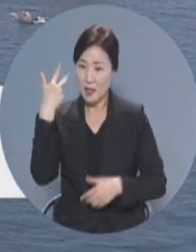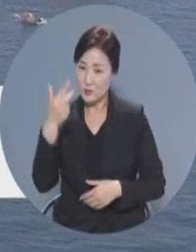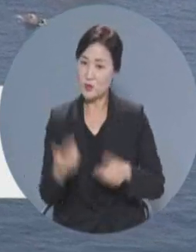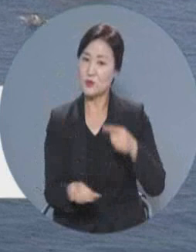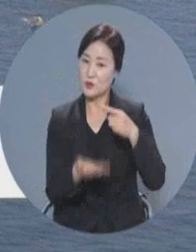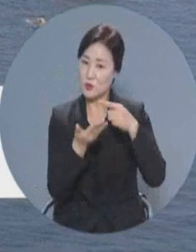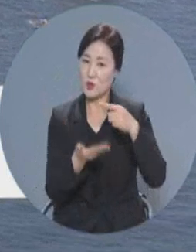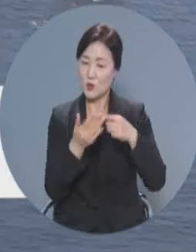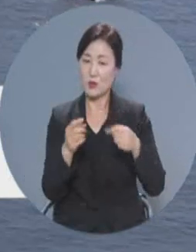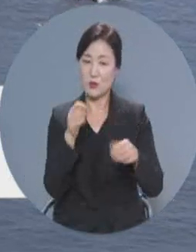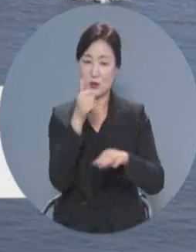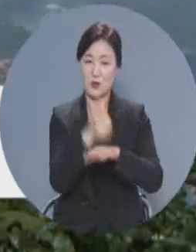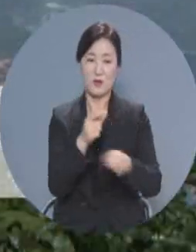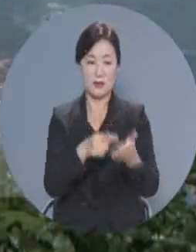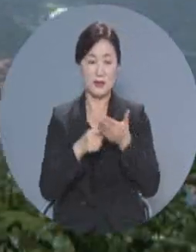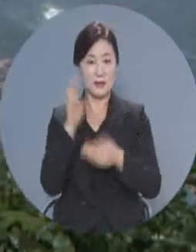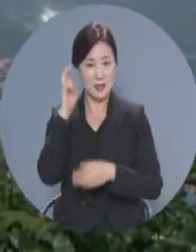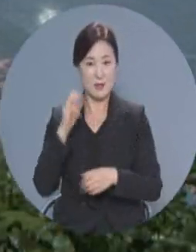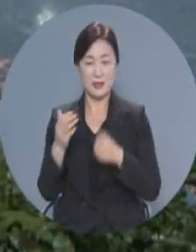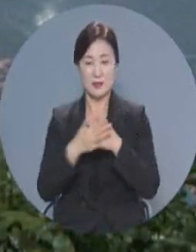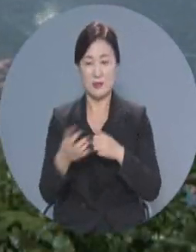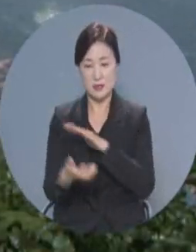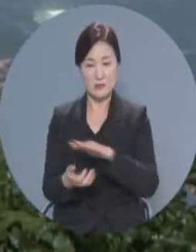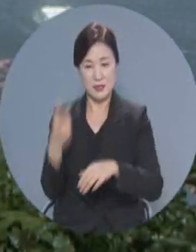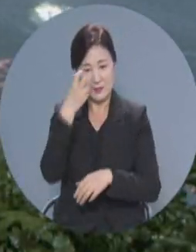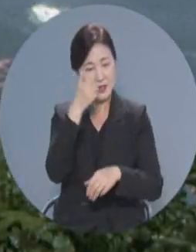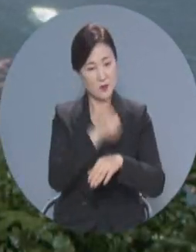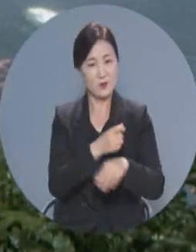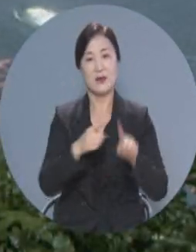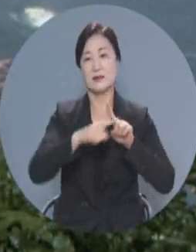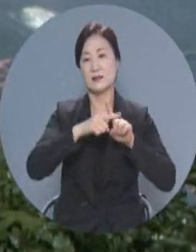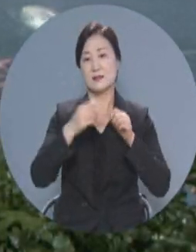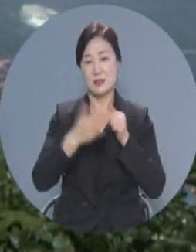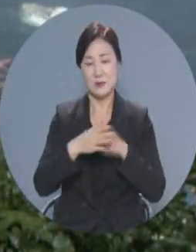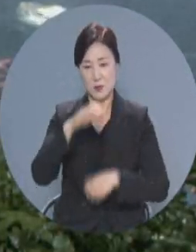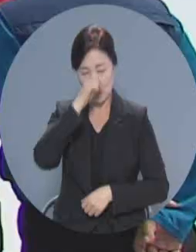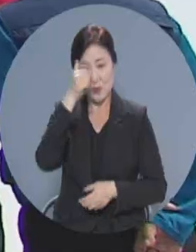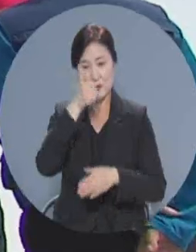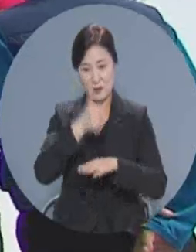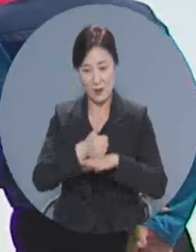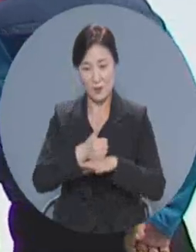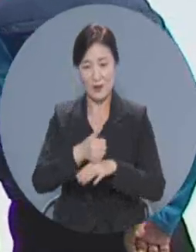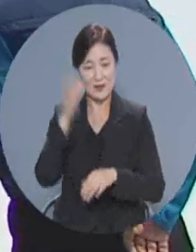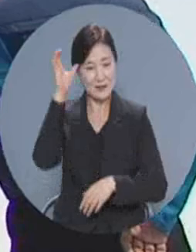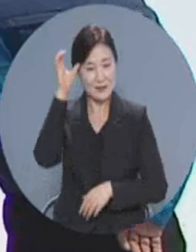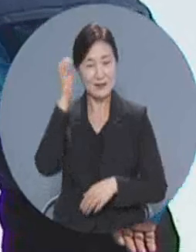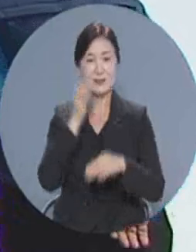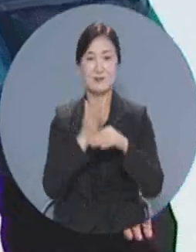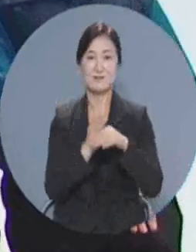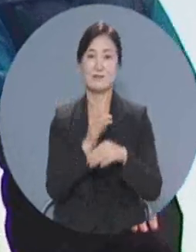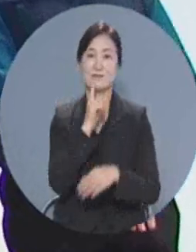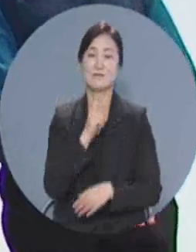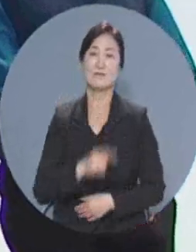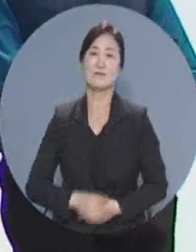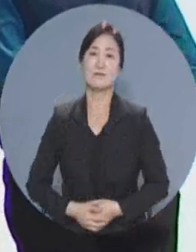것으로 보인다며 사전 타당성 조사 결과가 긍정적이어서 좋은 결과를 기대하고 있다고